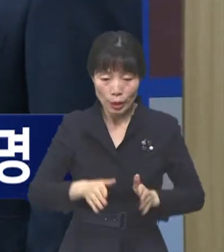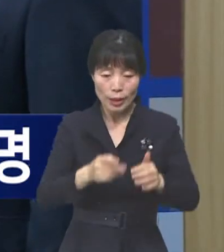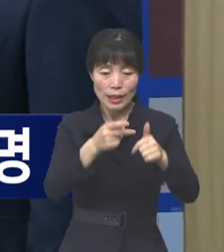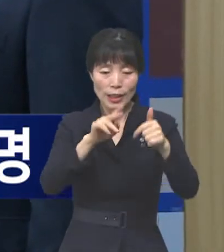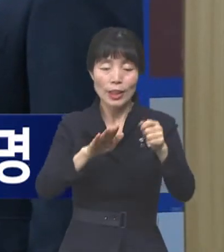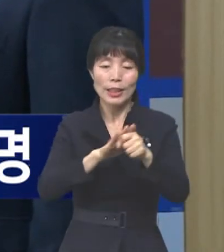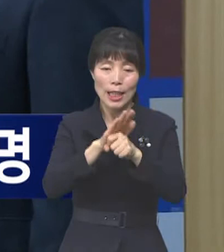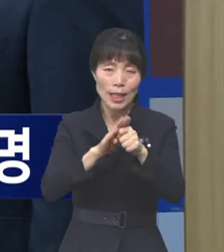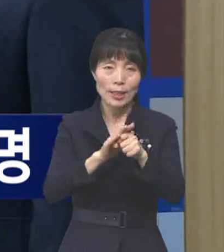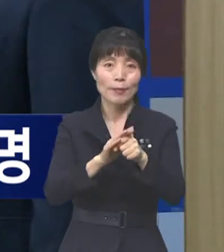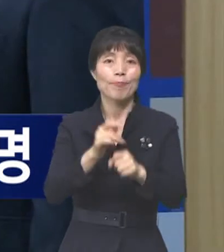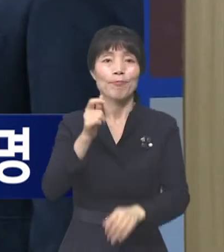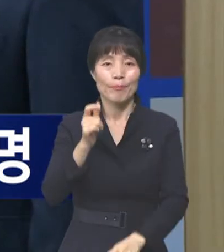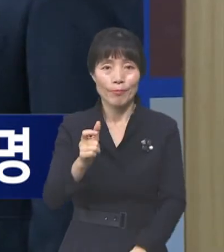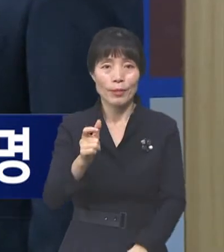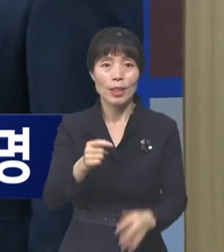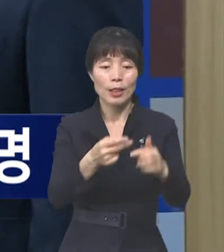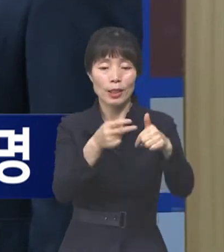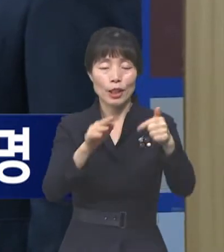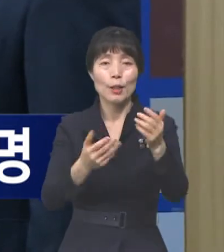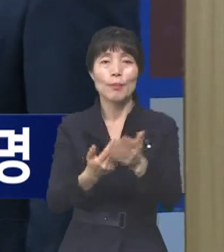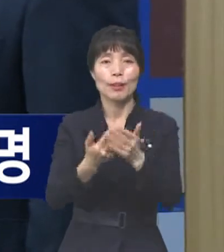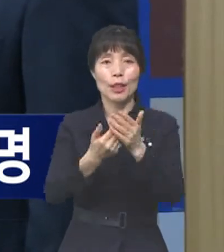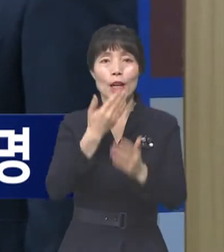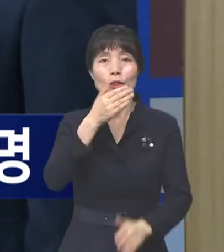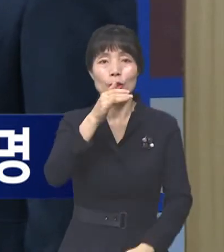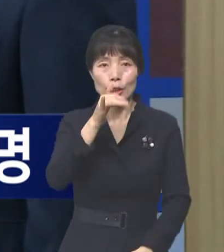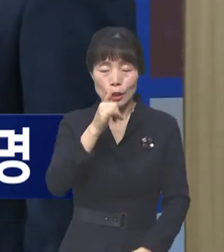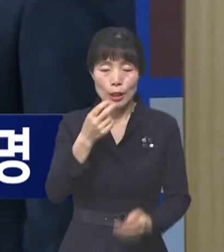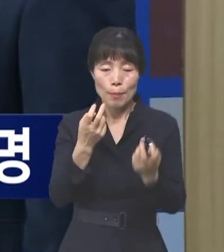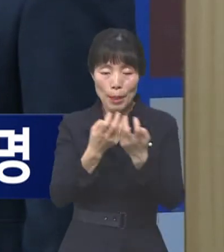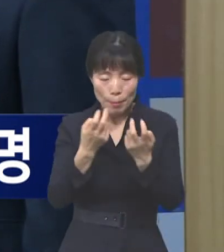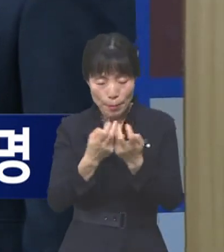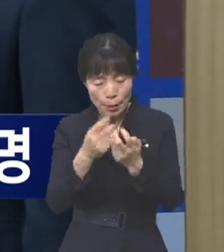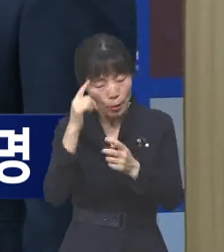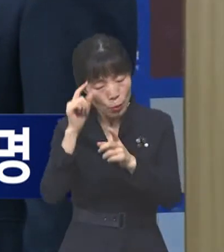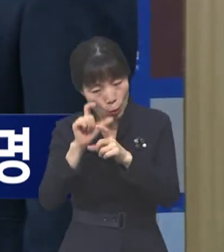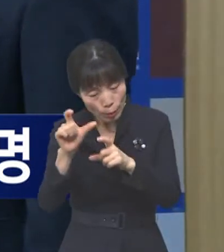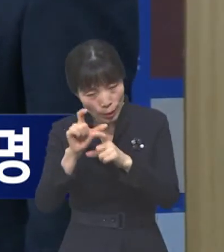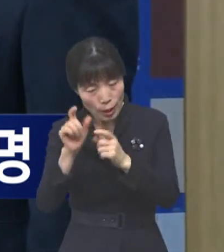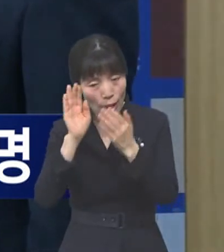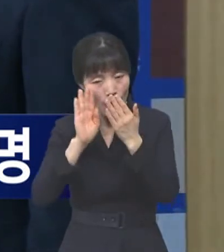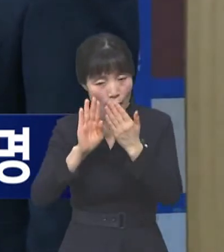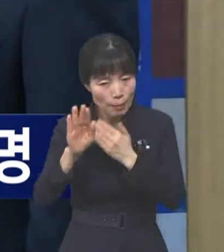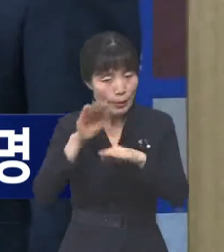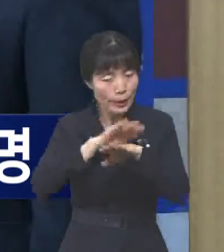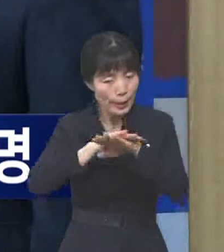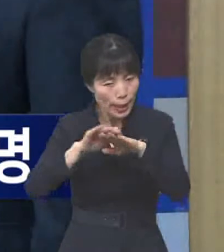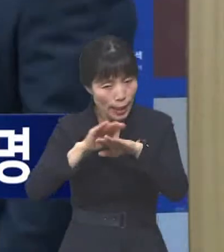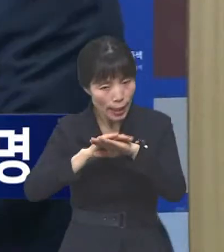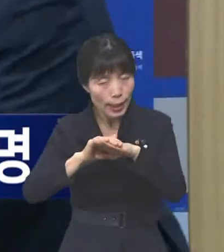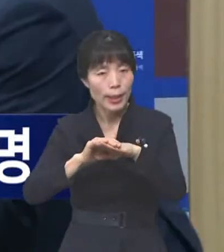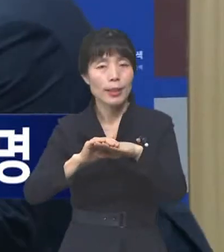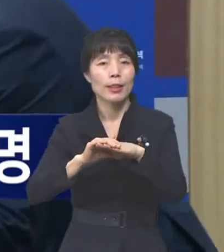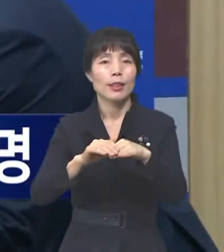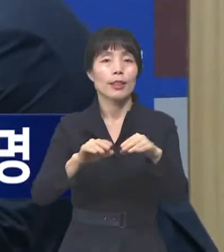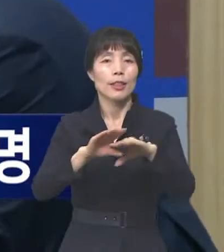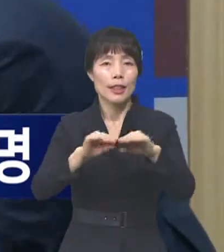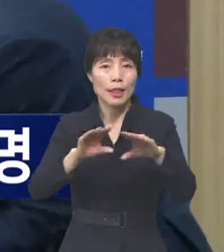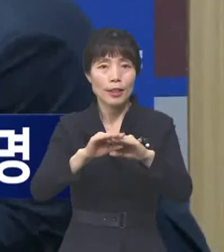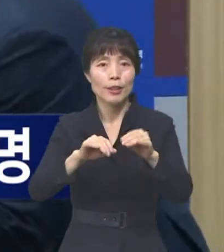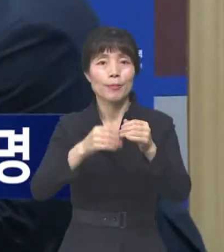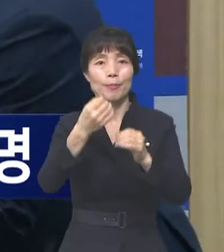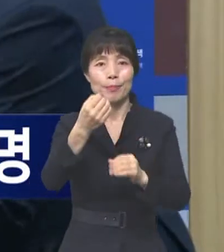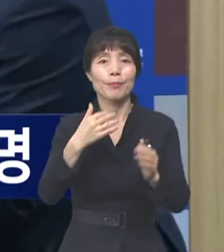대한 애착이 많다며 인천이 발전할 수 있는 방안을 고심하고 미래를 잘 그려가겠다고 말했습니다.